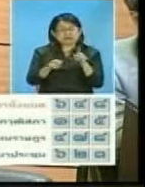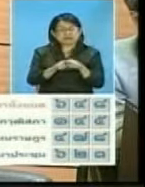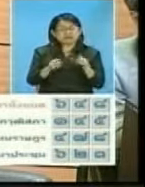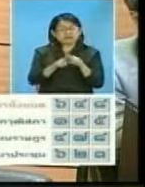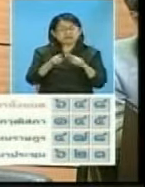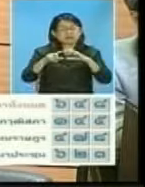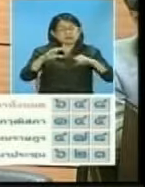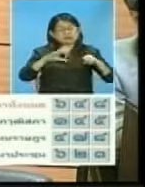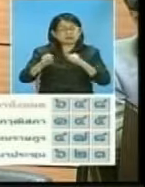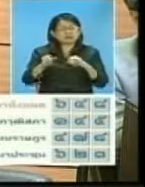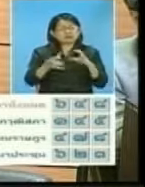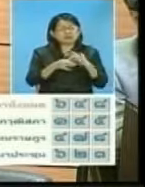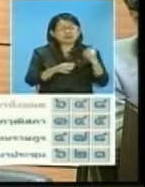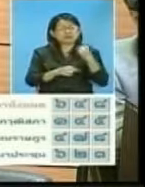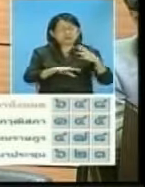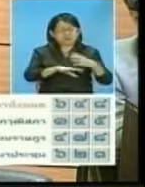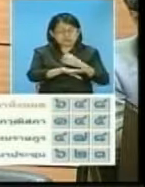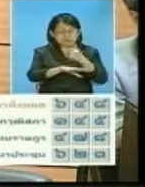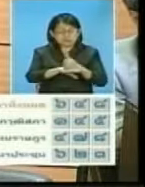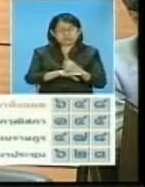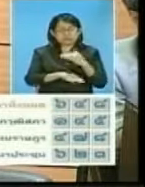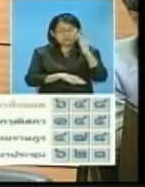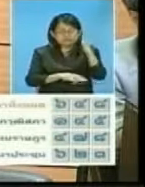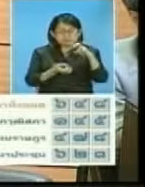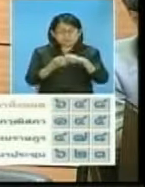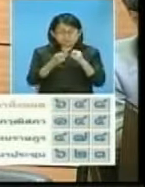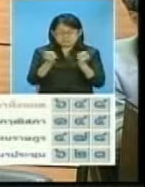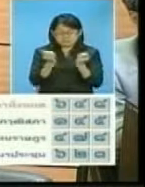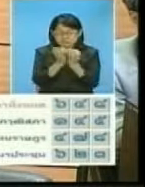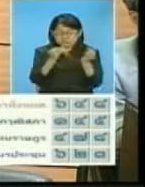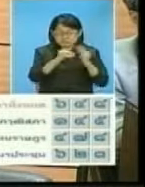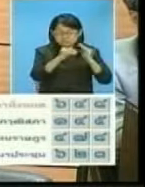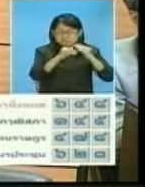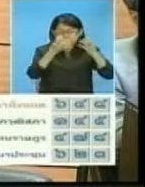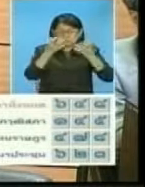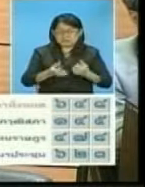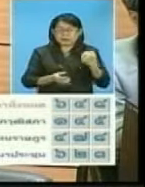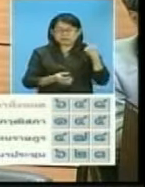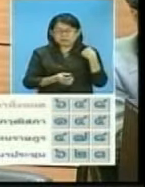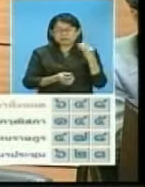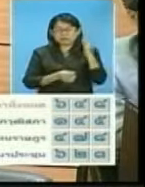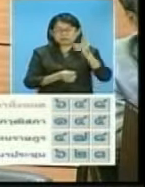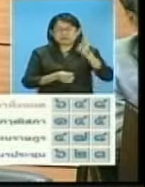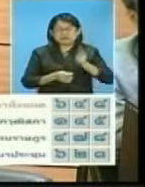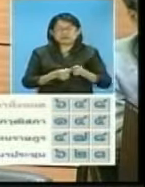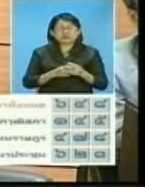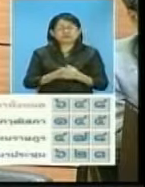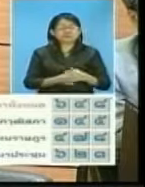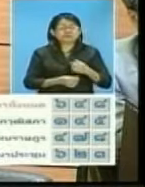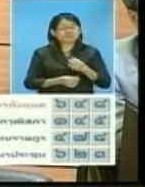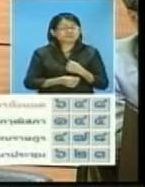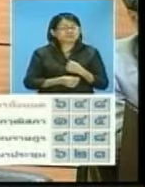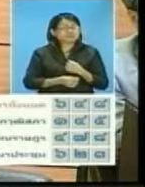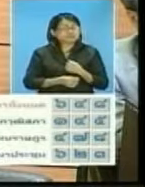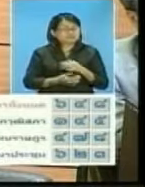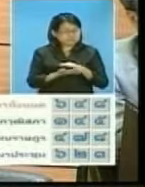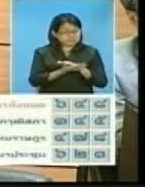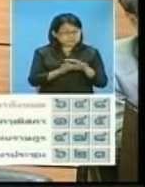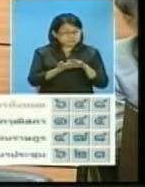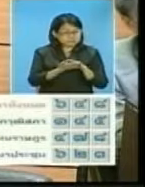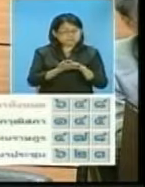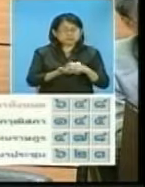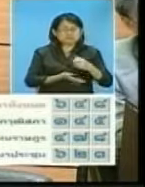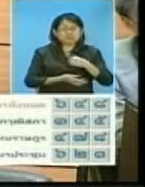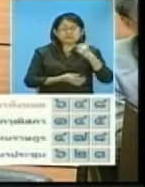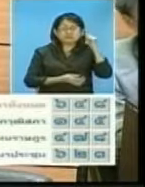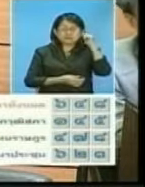างการเมืองความขัดแย้งเนี่ยก็นำไปสู่จะรุนแรงต่อไปข้างหน้าเพราะฉะนั้นกับผมก็ขออนุญาตท่านประธานน